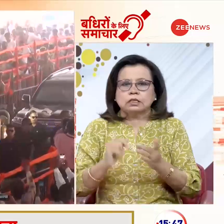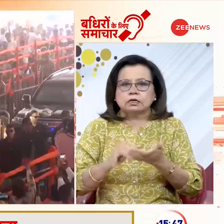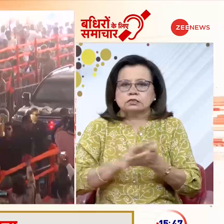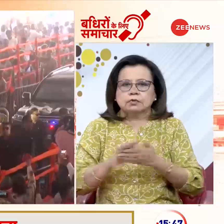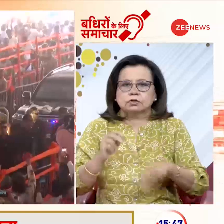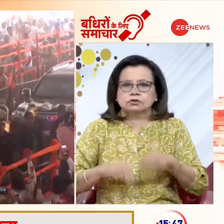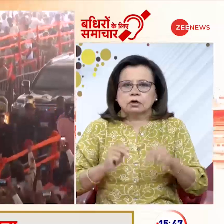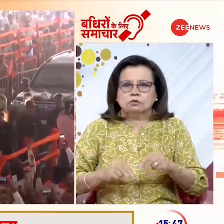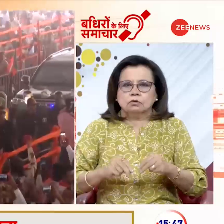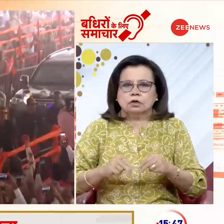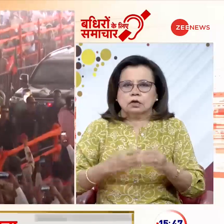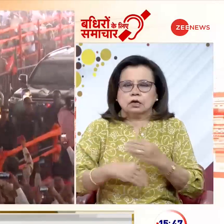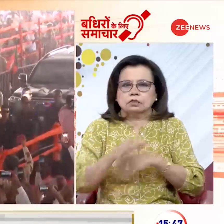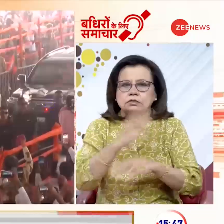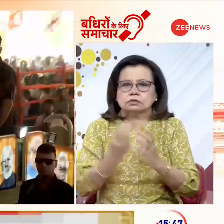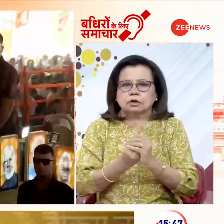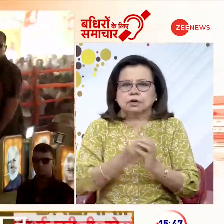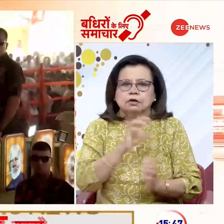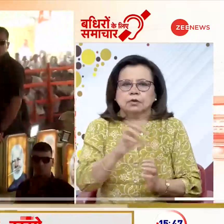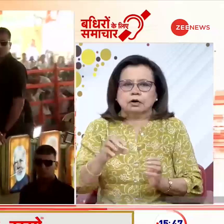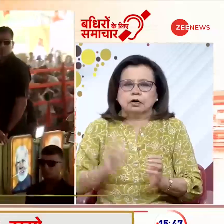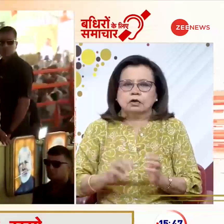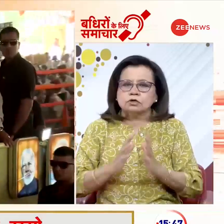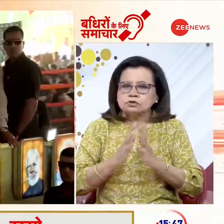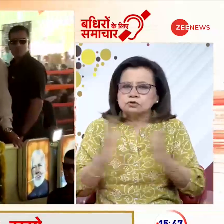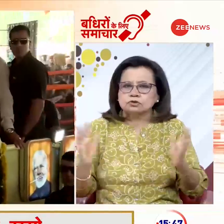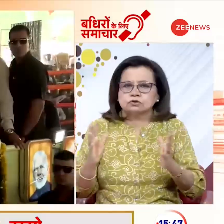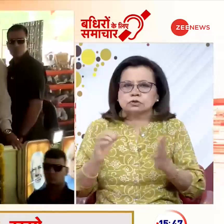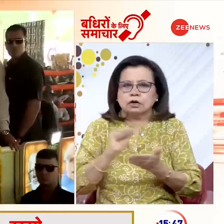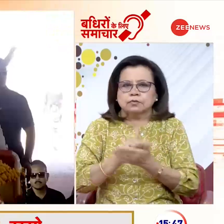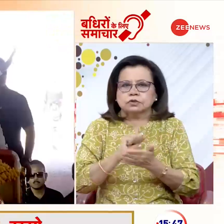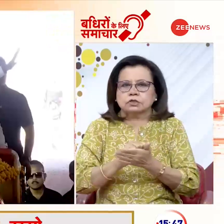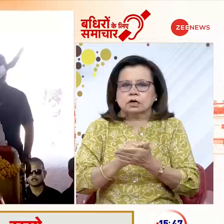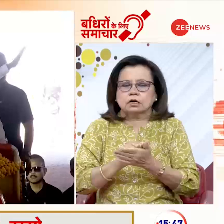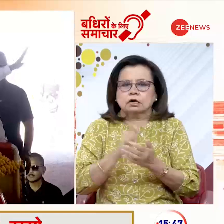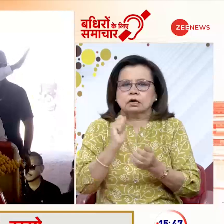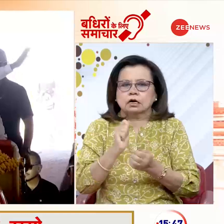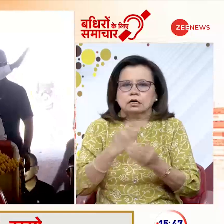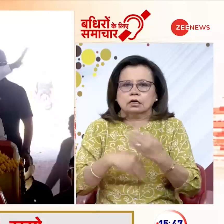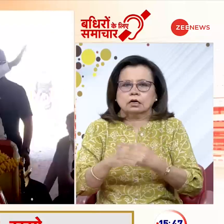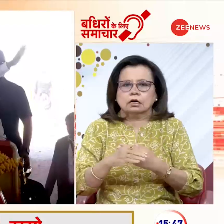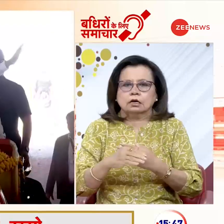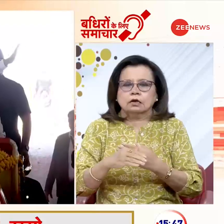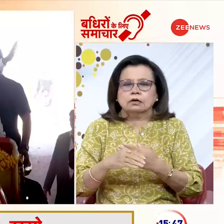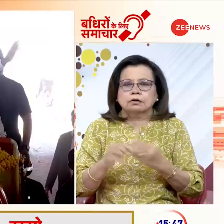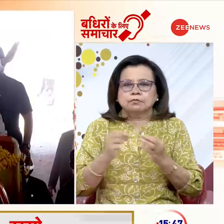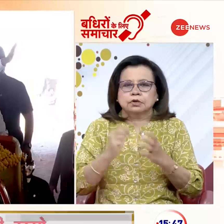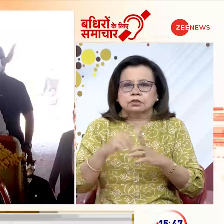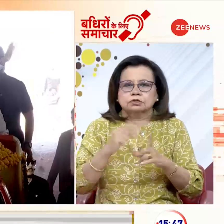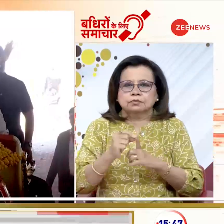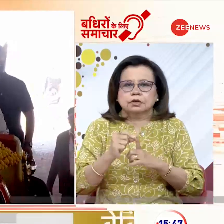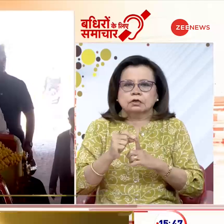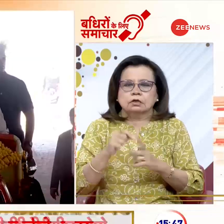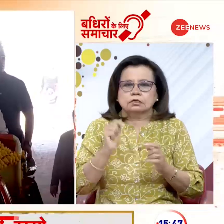विधानसभा चुनाव को लेकर सभी पार्टियां जोर शोर से प्रचार प्रसार कर रही हैं। भारतीय